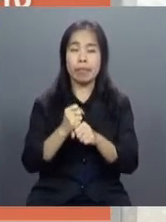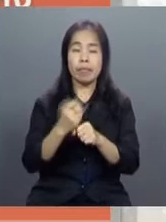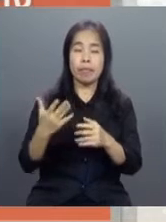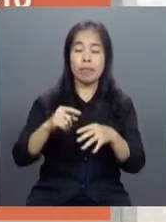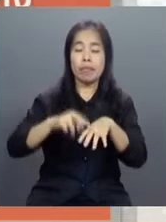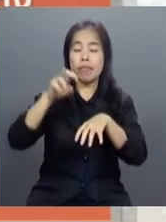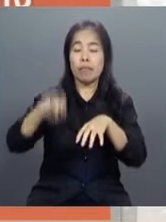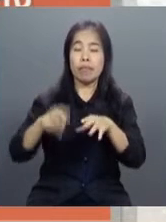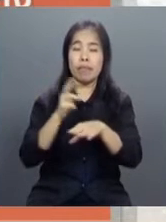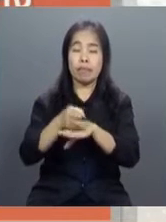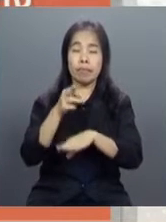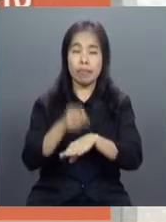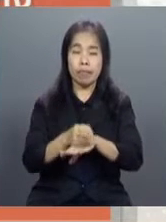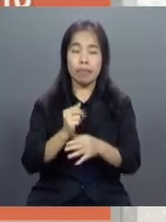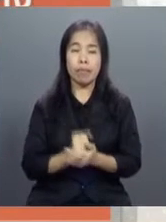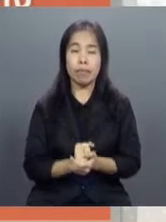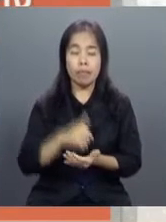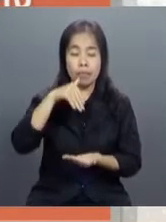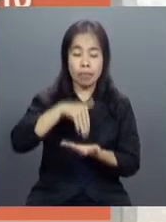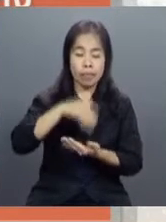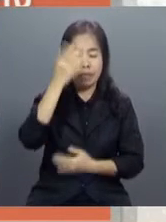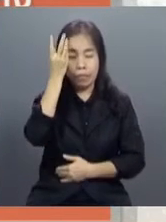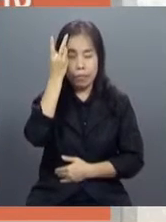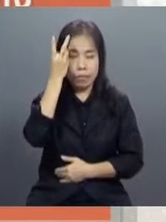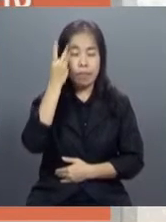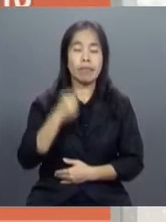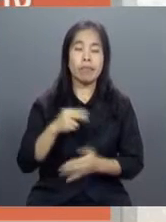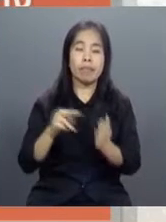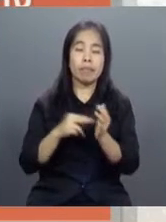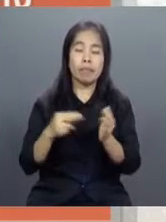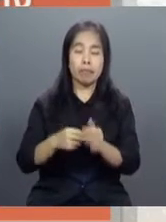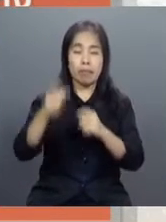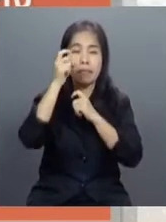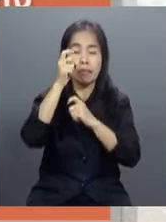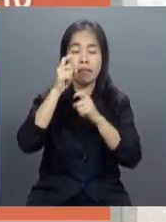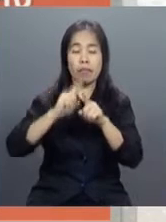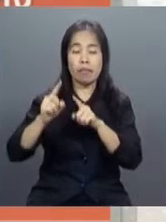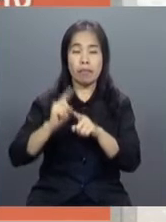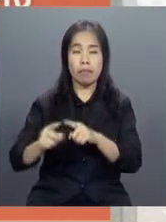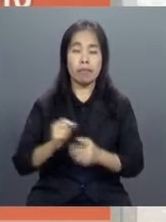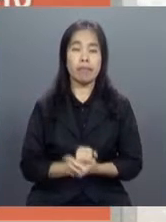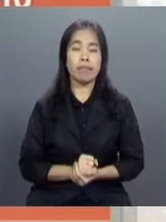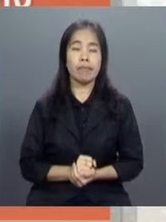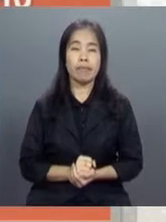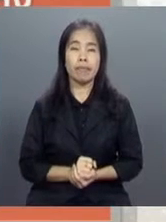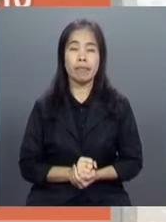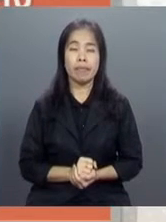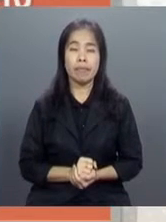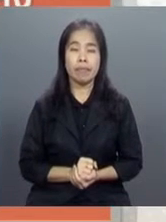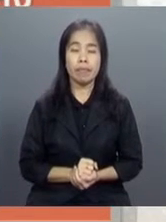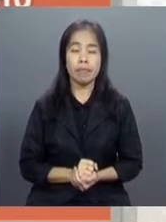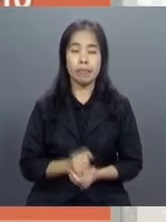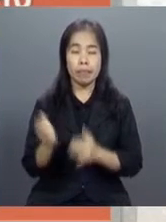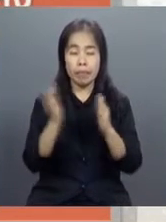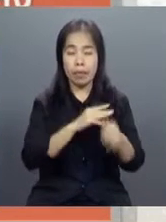รามคำแหงทางศูนย์ควบคุมจึงได้ตัดไฟระบบเหนือหัวจ่ายเพื่อความปลอดภัยต่อมาใน